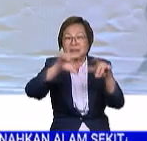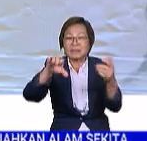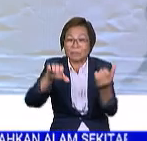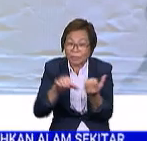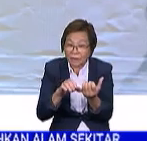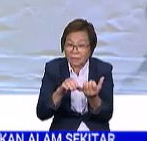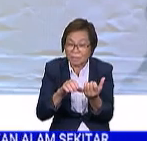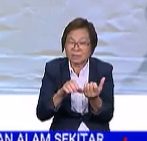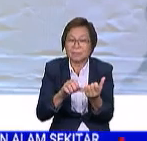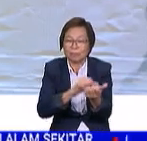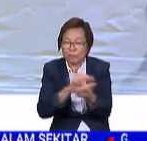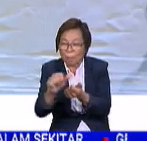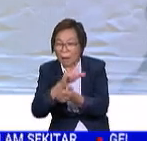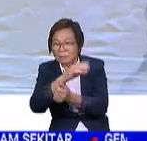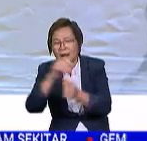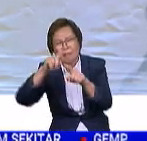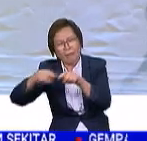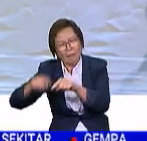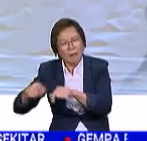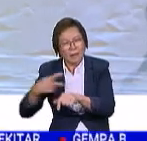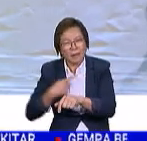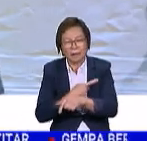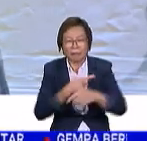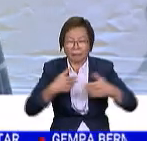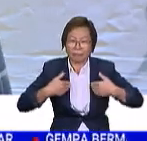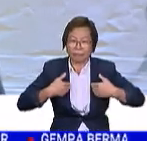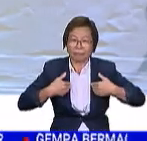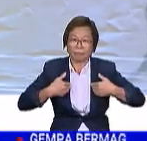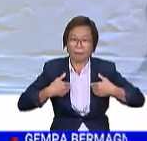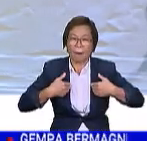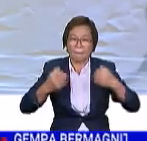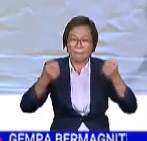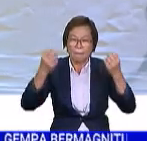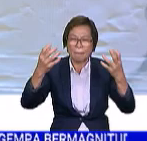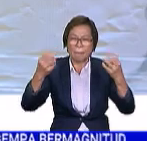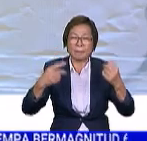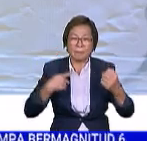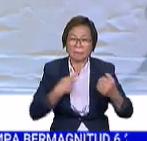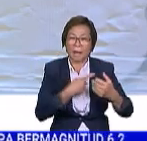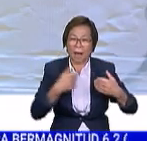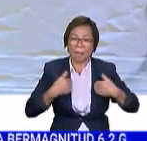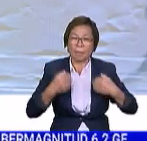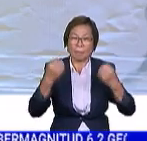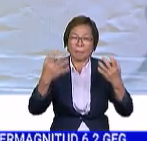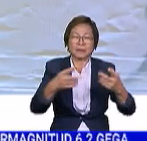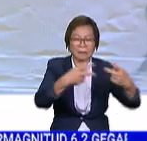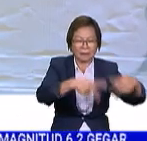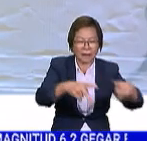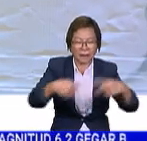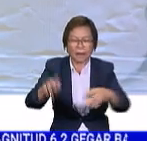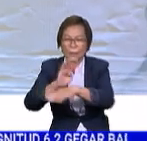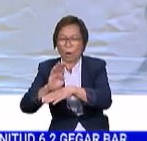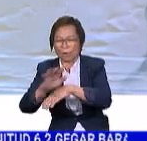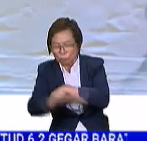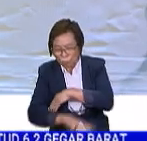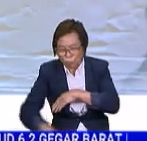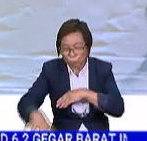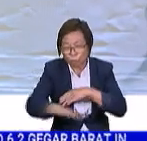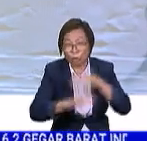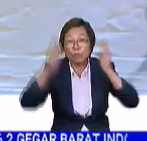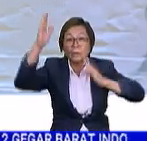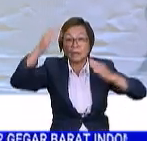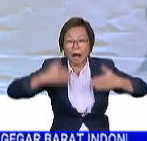certification dan sebagainya lah. Dan kita juga mempunyai banyak lot-lot perniagaan di seluruh negara lah